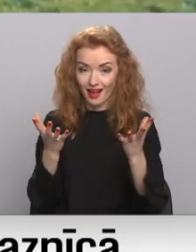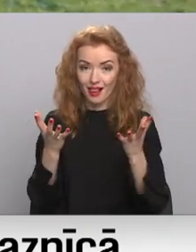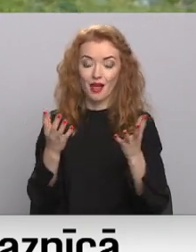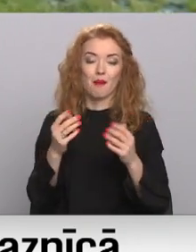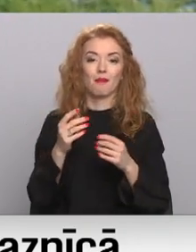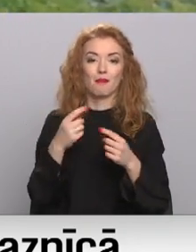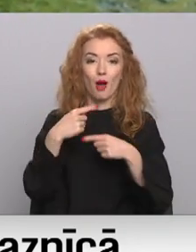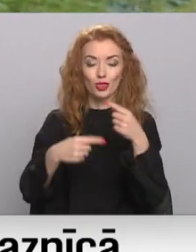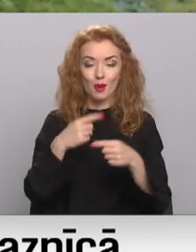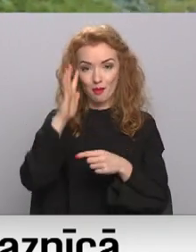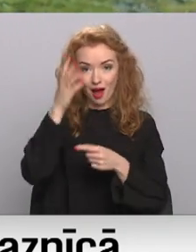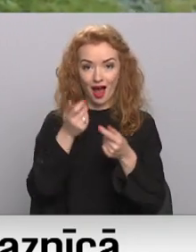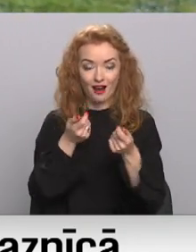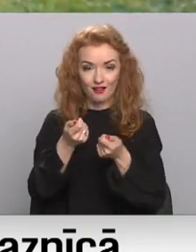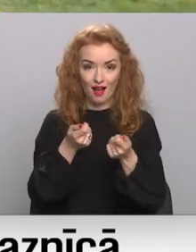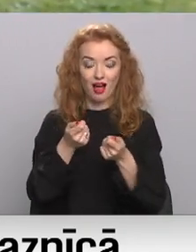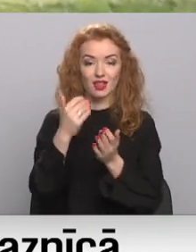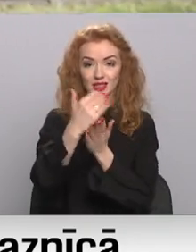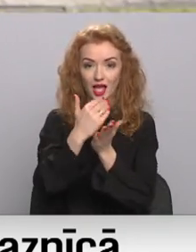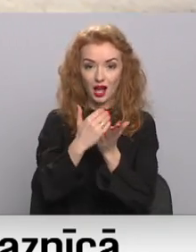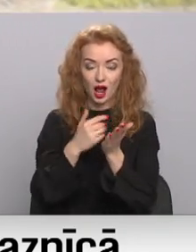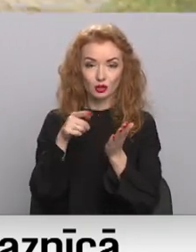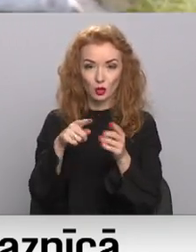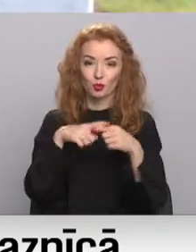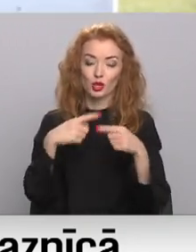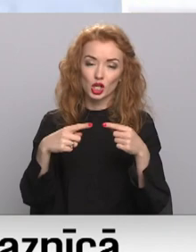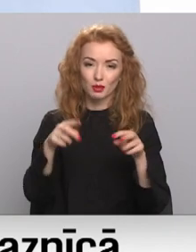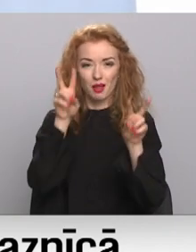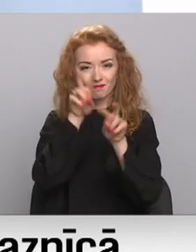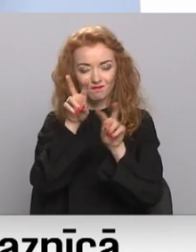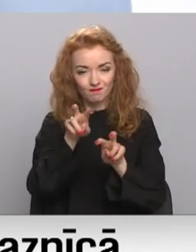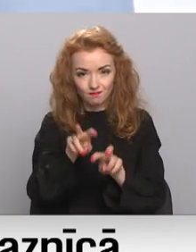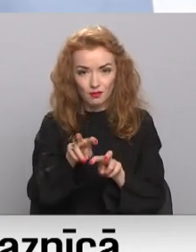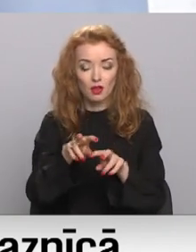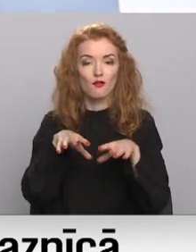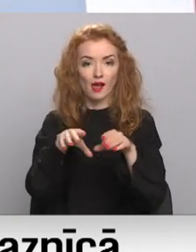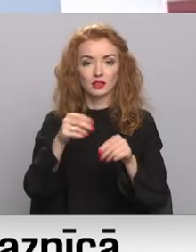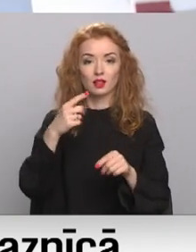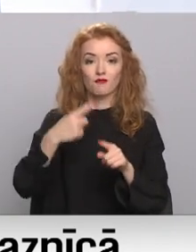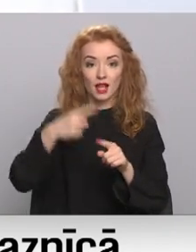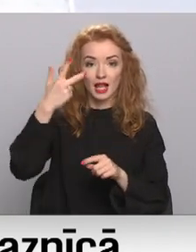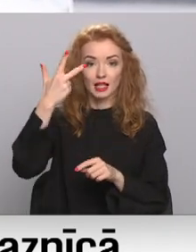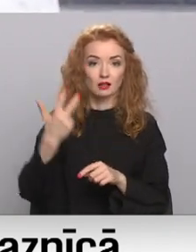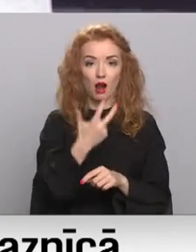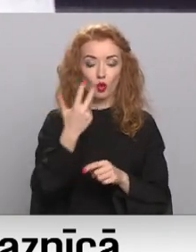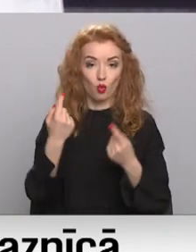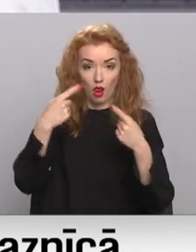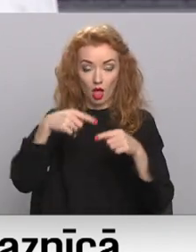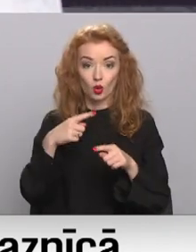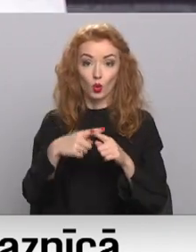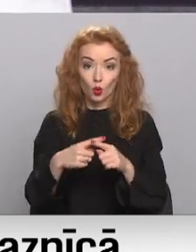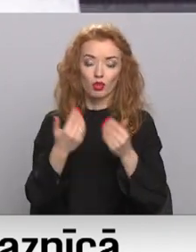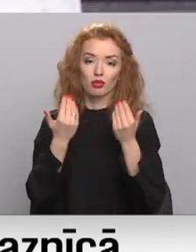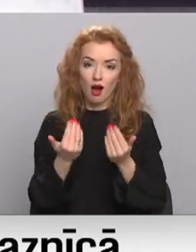mantojuma pārvalde tās mākslas pieminekļu sarakstos esošo priekšmetu apsekošanu veic reizi trijos gados. Kārta bija pienākusi